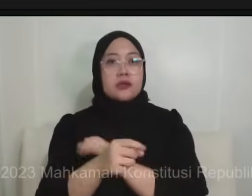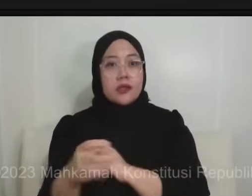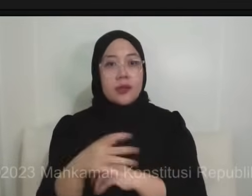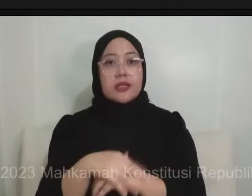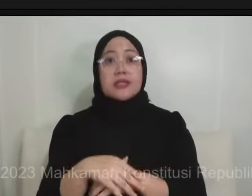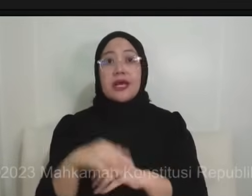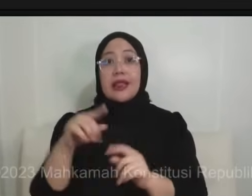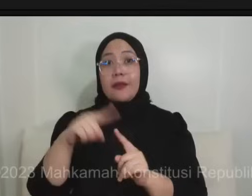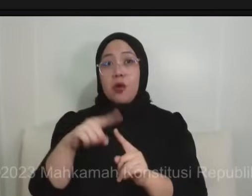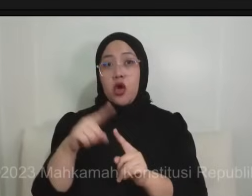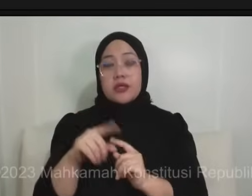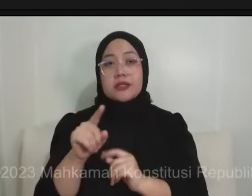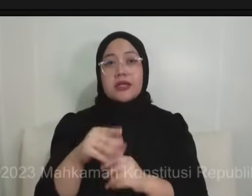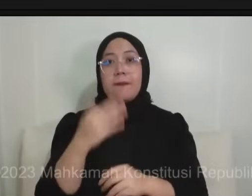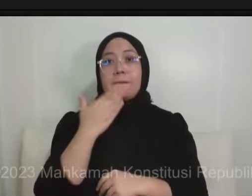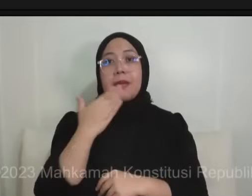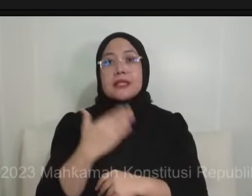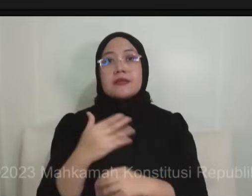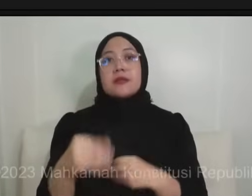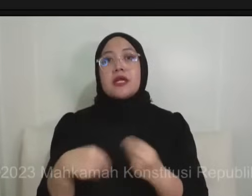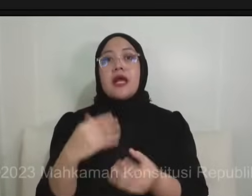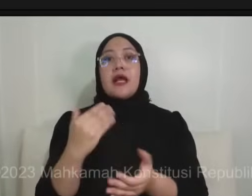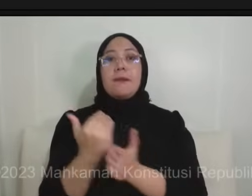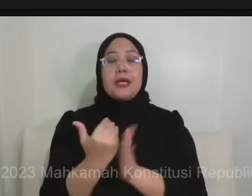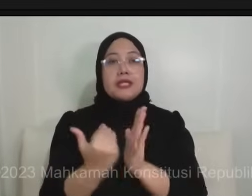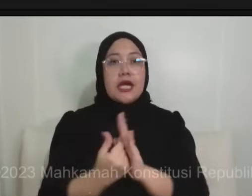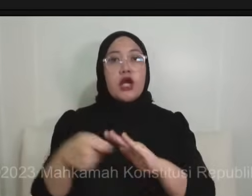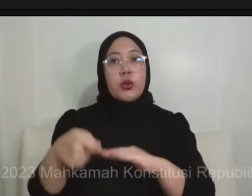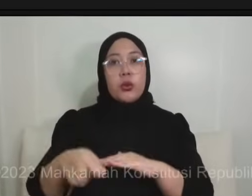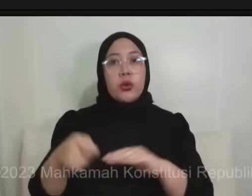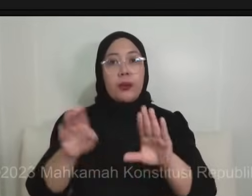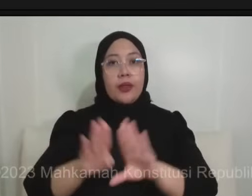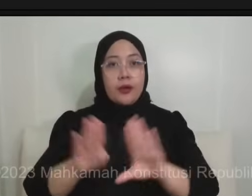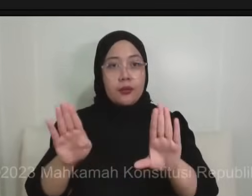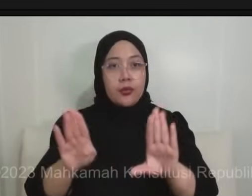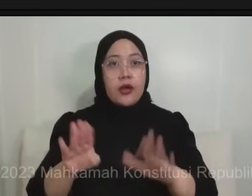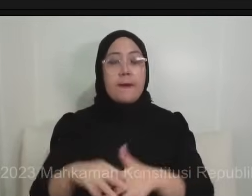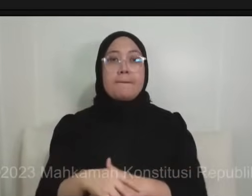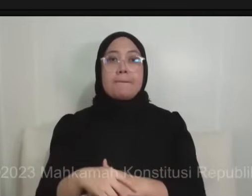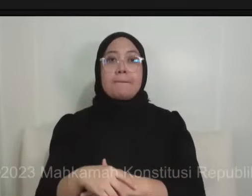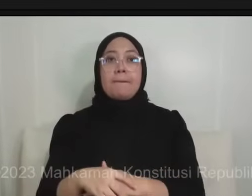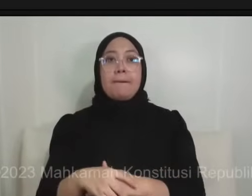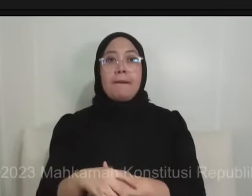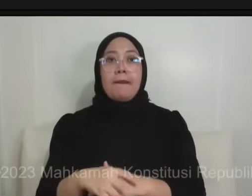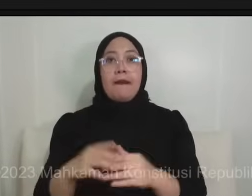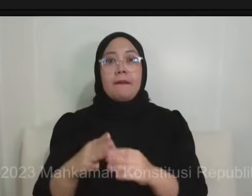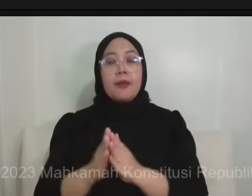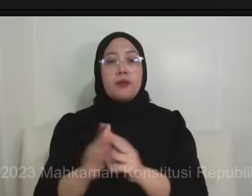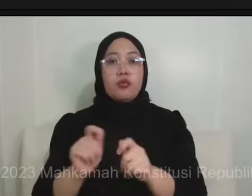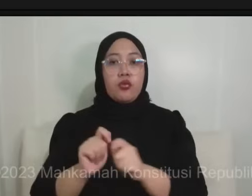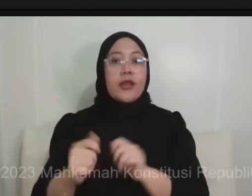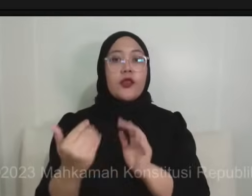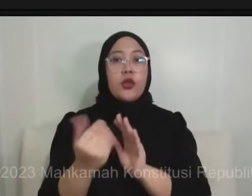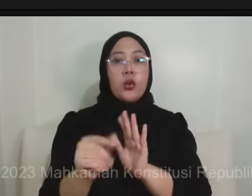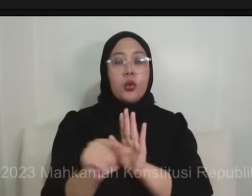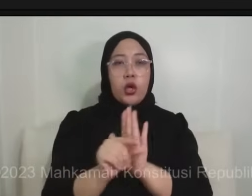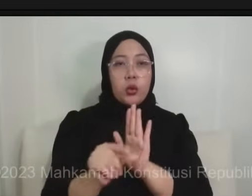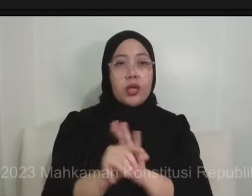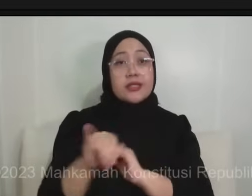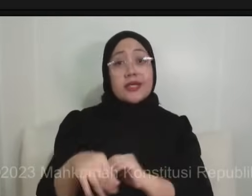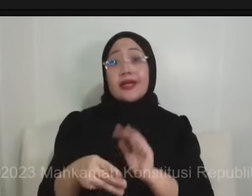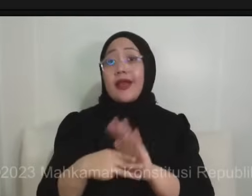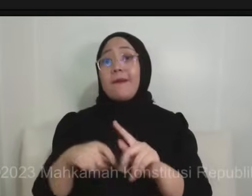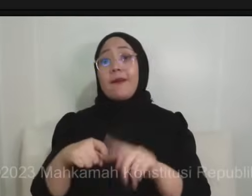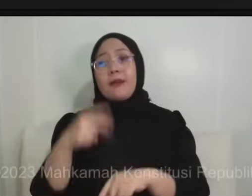umumnya dianggap sebagai kebijakan hukum terbuka Open legal Policy pembentuk undang-undang sehingga mahkamah memandang perlu